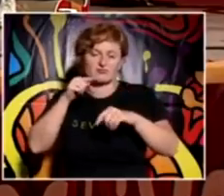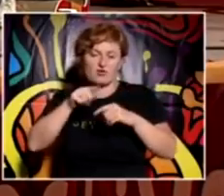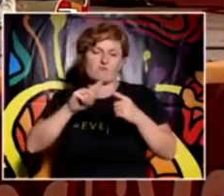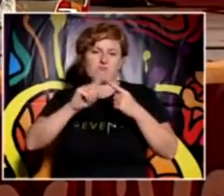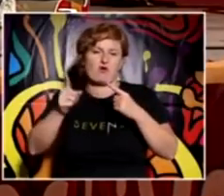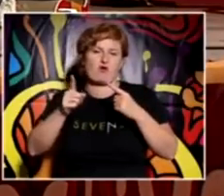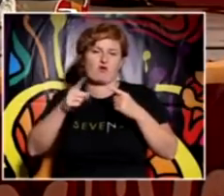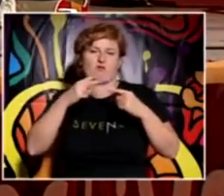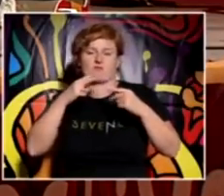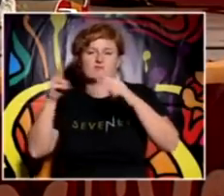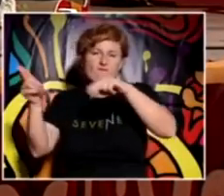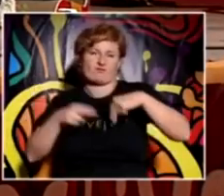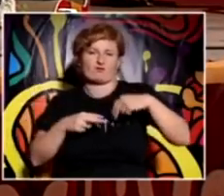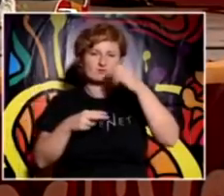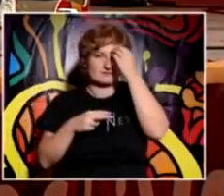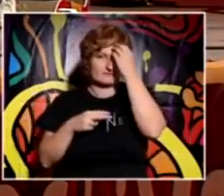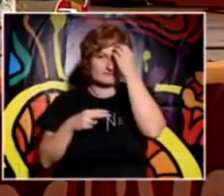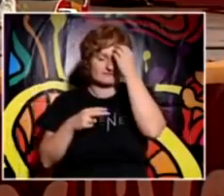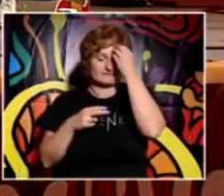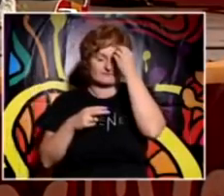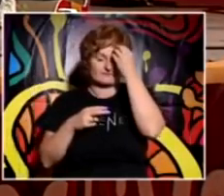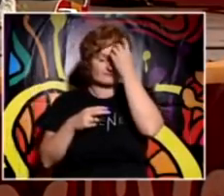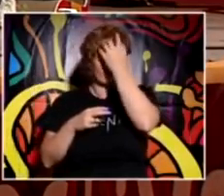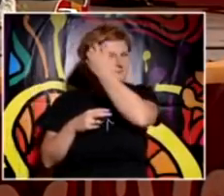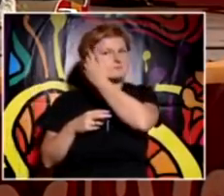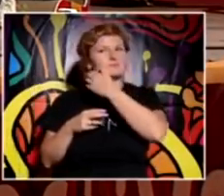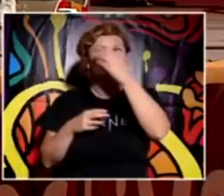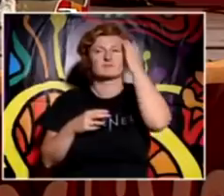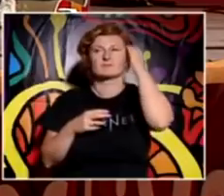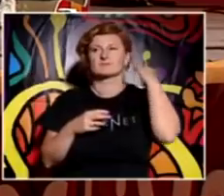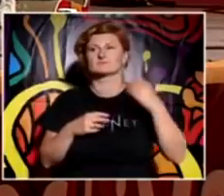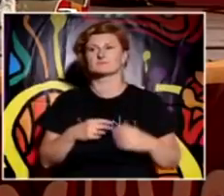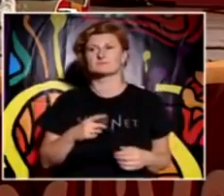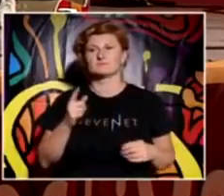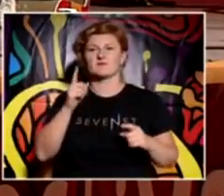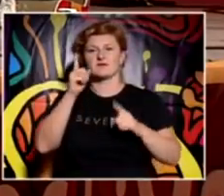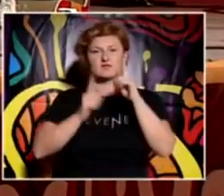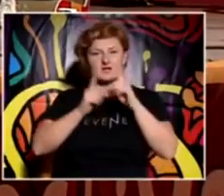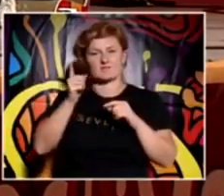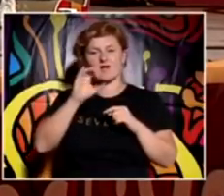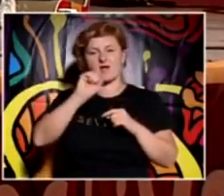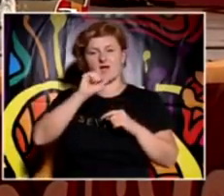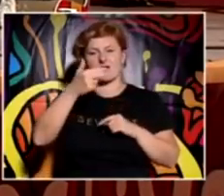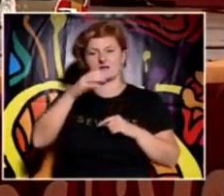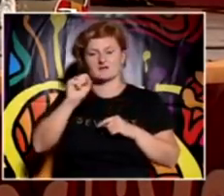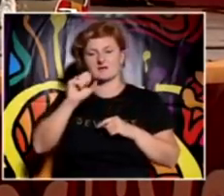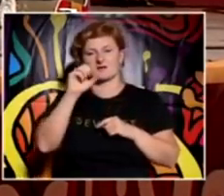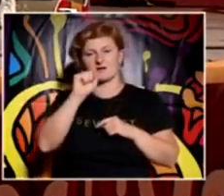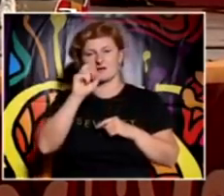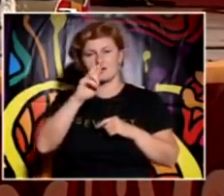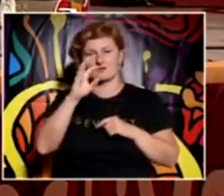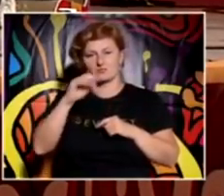po powrocie. Ania i Artur już powiedzieli, ale pewnie teraz rozwiną, bo czasem to były 3 godziny wieczorem, kiedy siadali do social